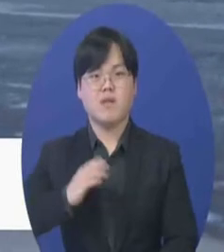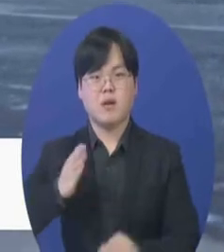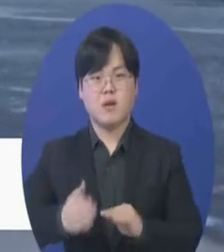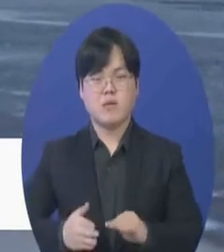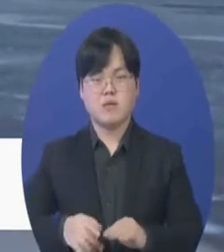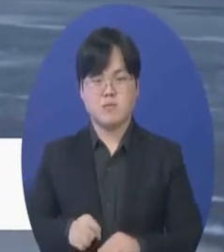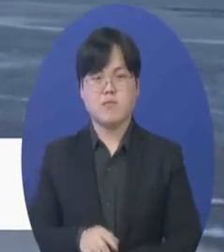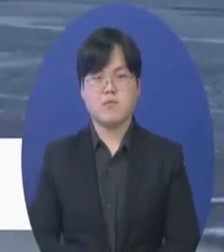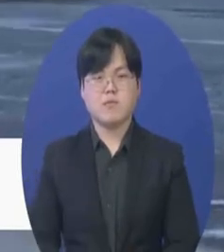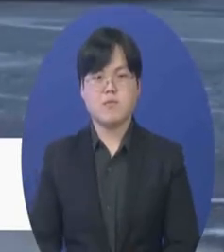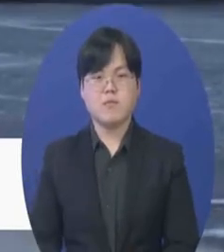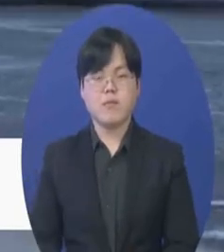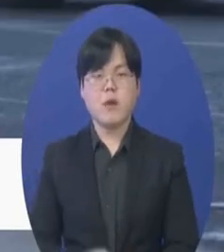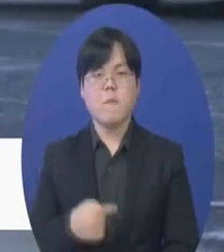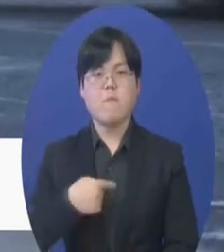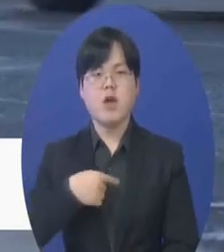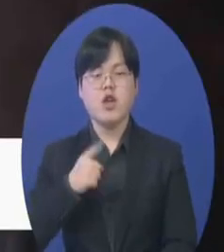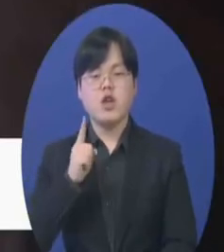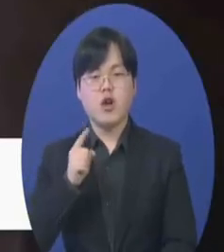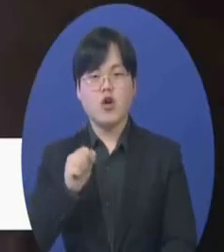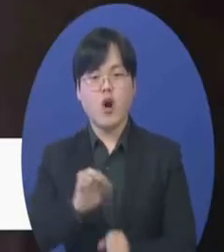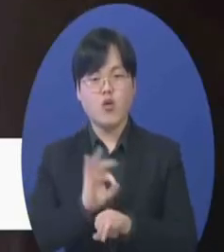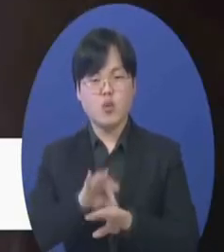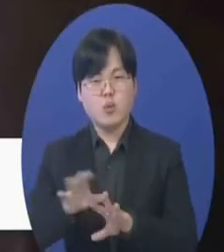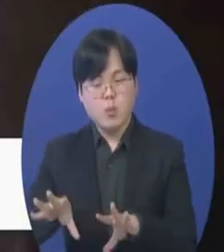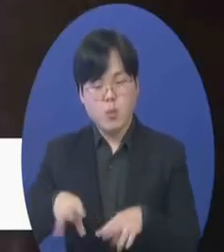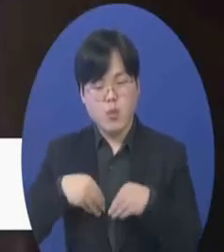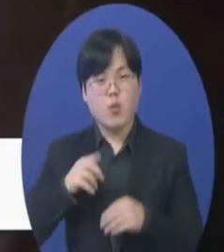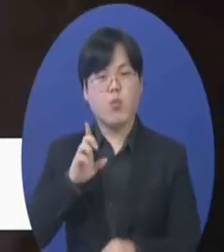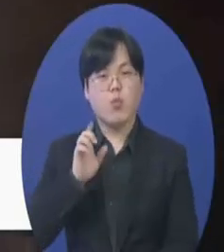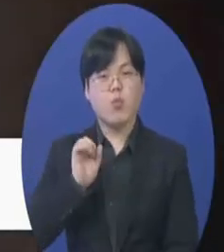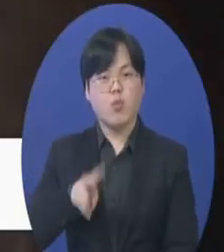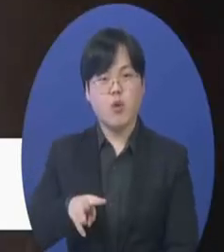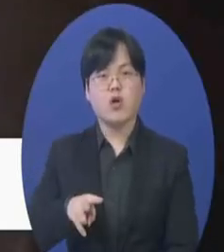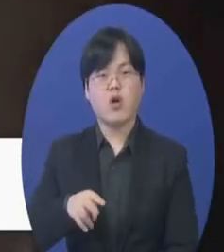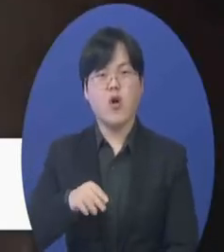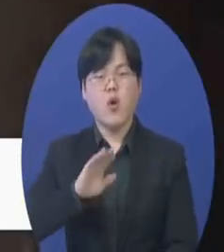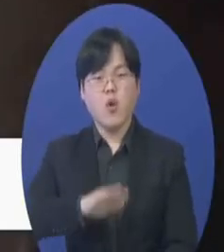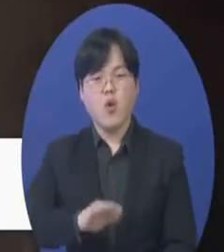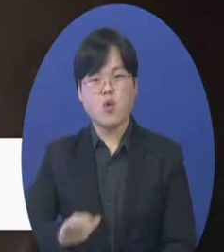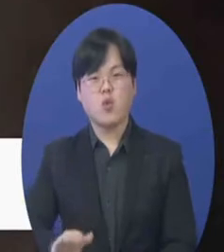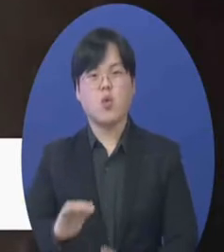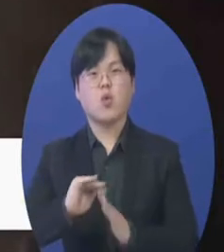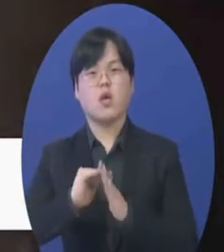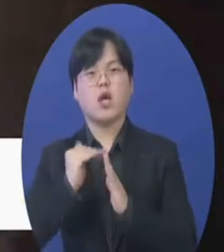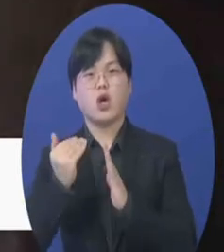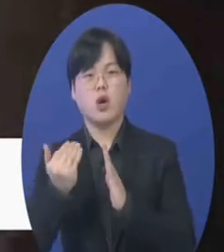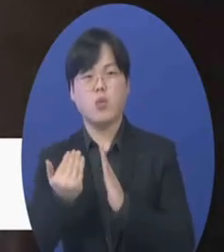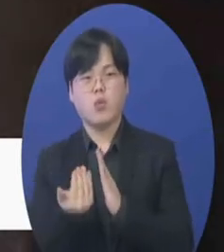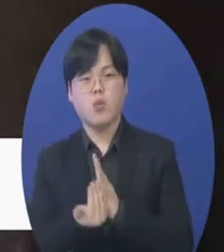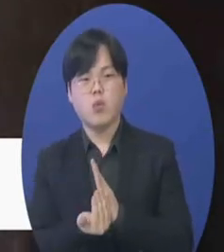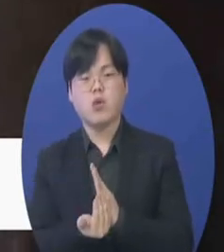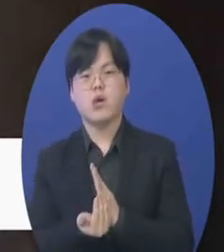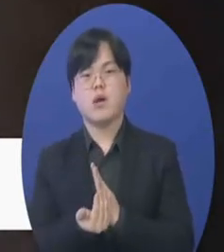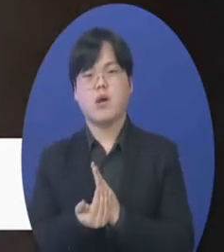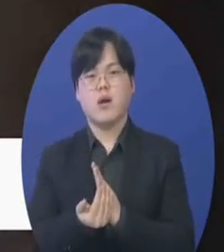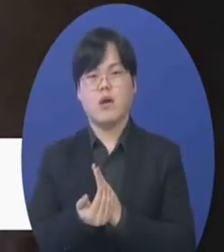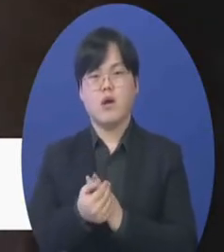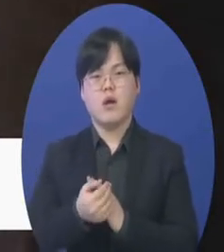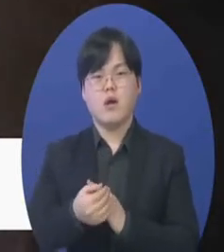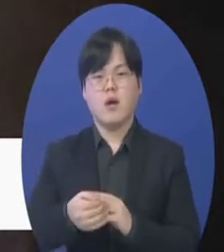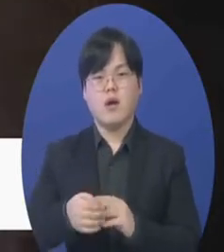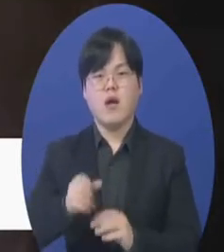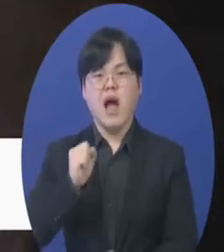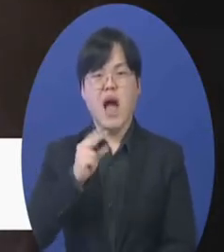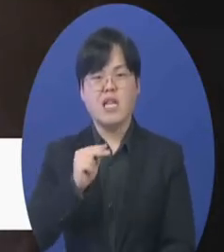одоо ингээд өвчин дусчлаа гэж үтгэтэл нөгөө хүүхдүүд нөгөө олон хүүхдүүд